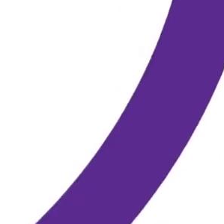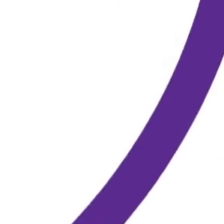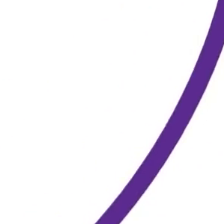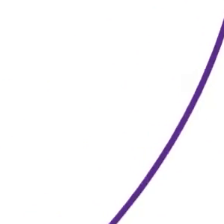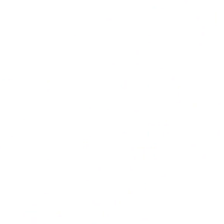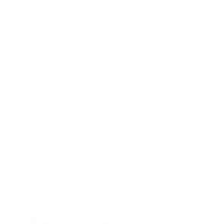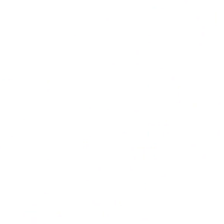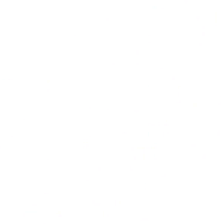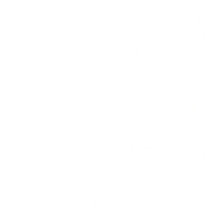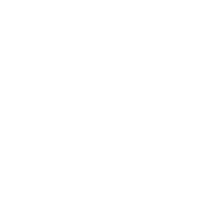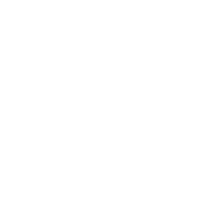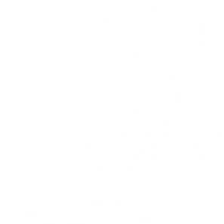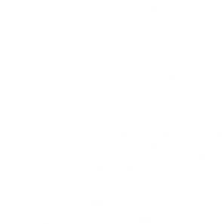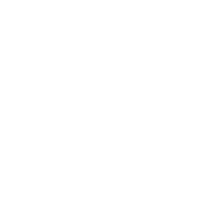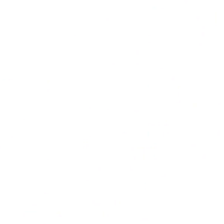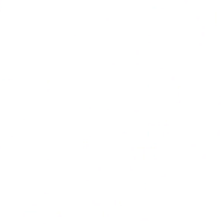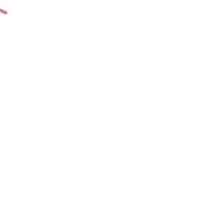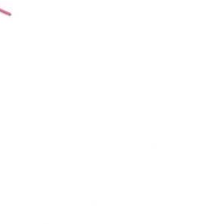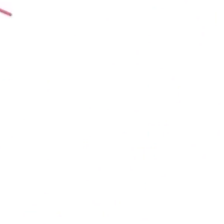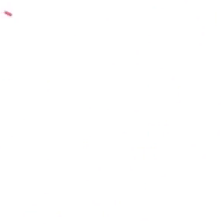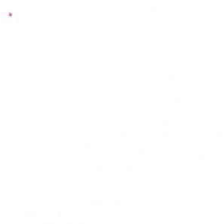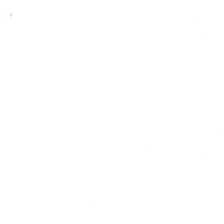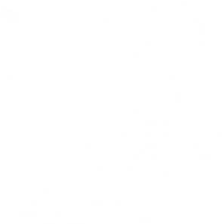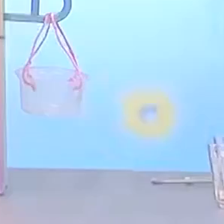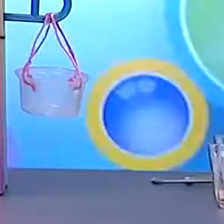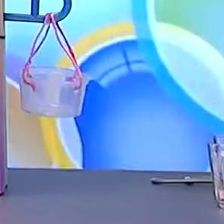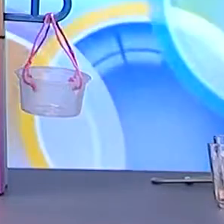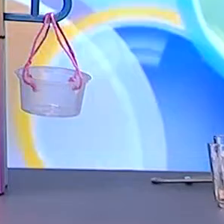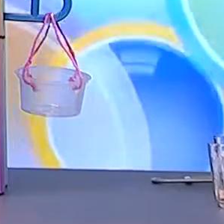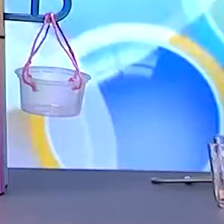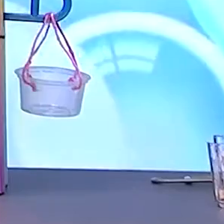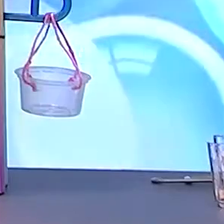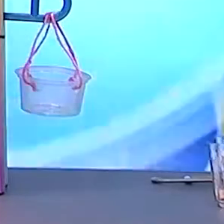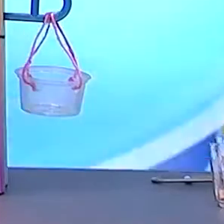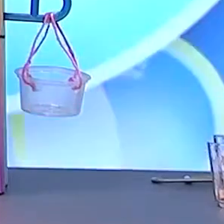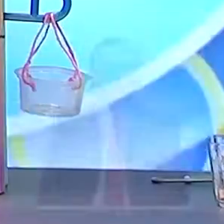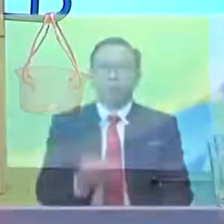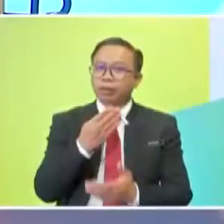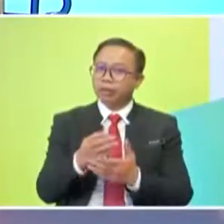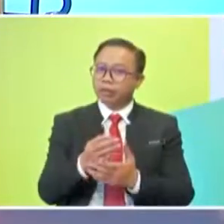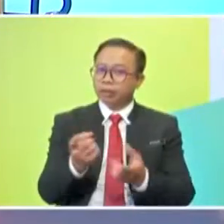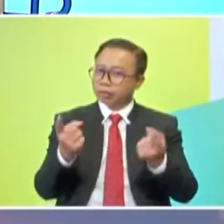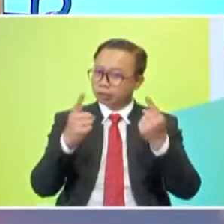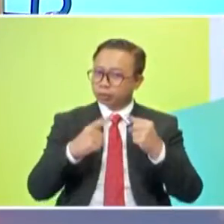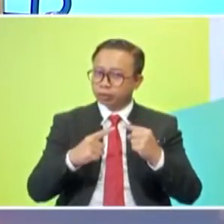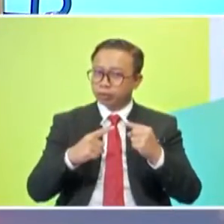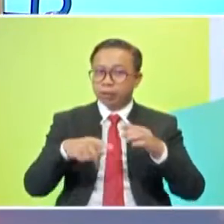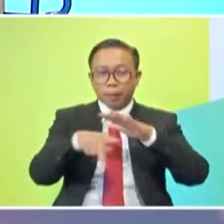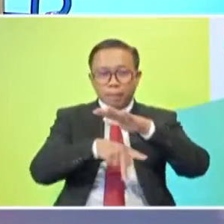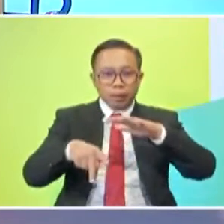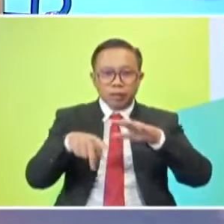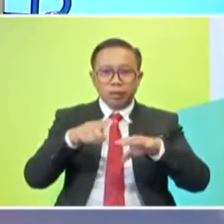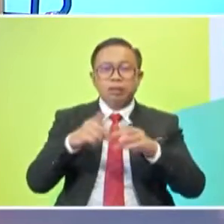Hai Sidik TV GPM by kembali kita dalam sulap Ros telah